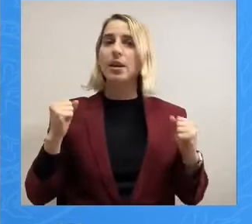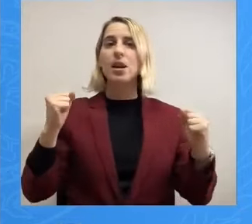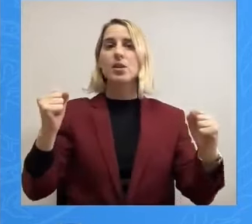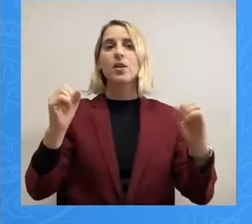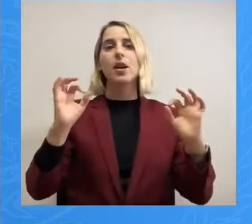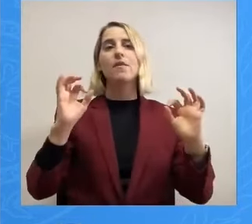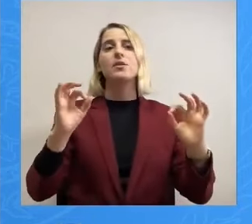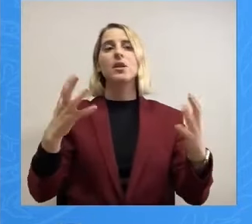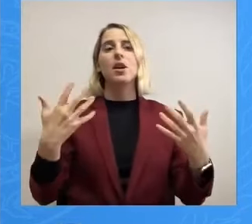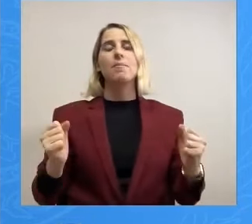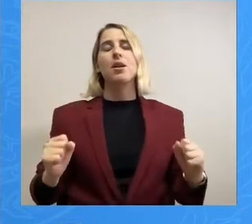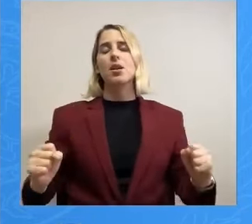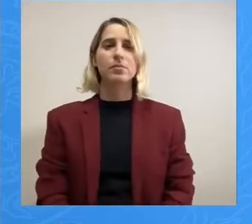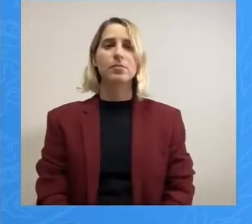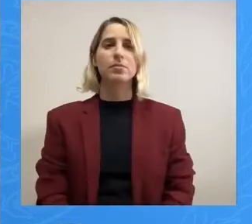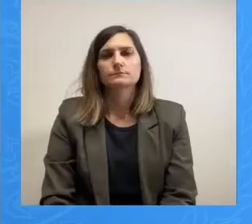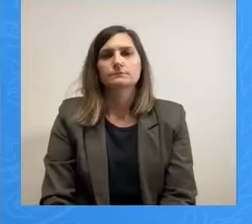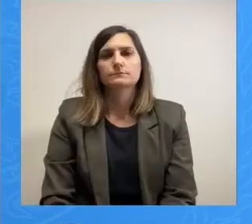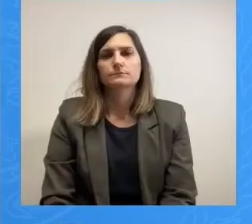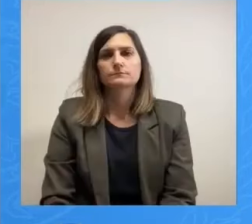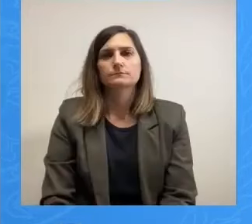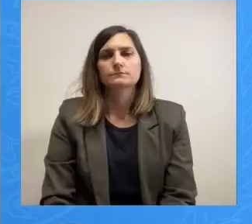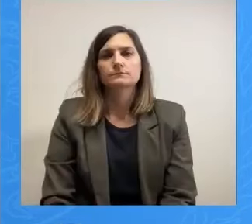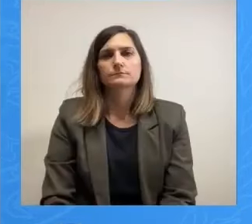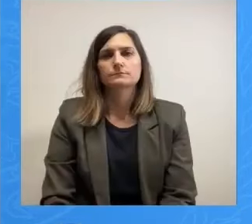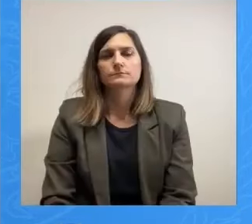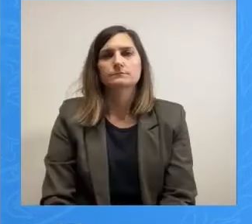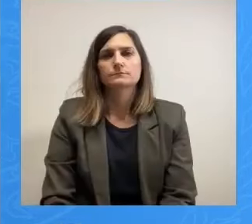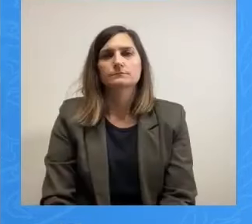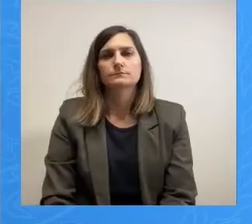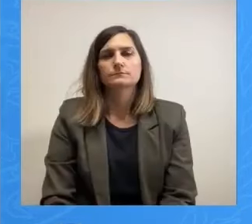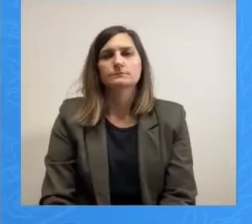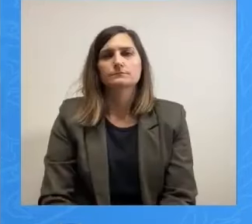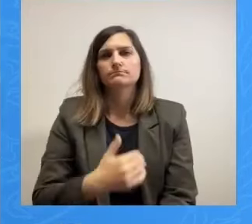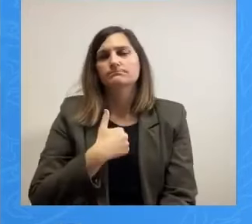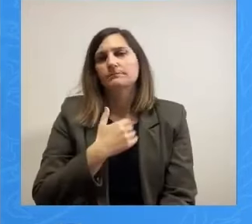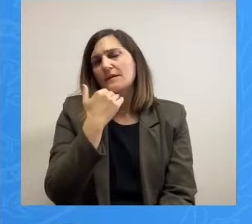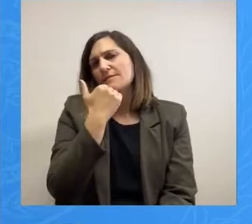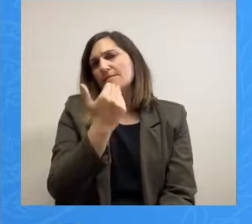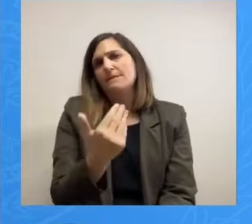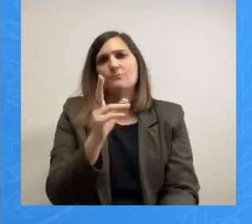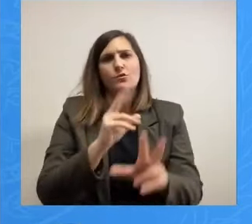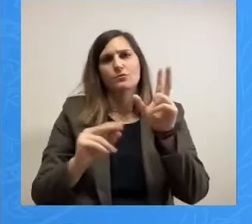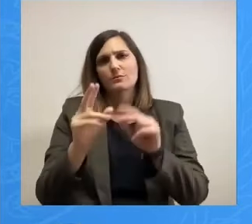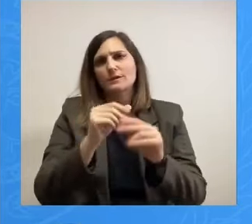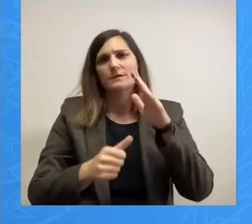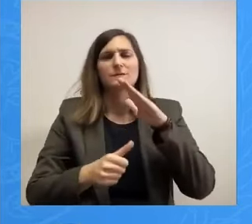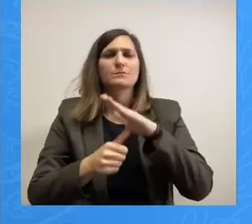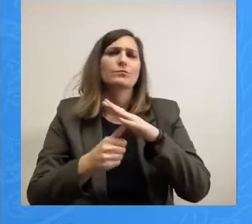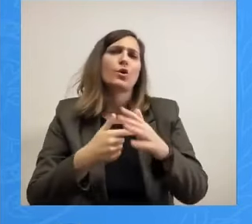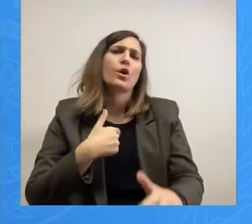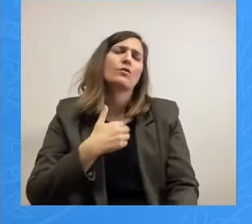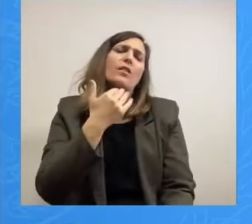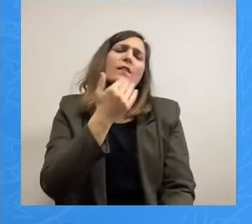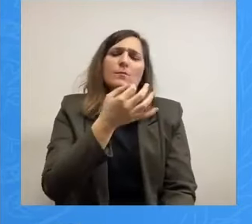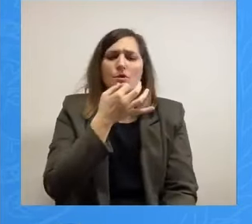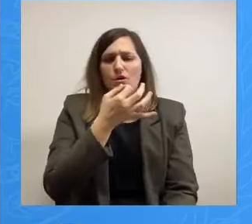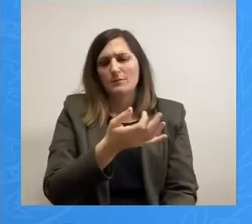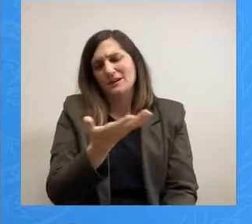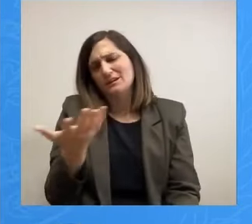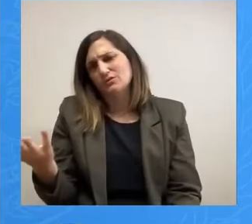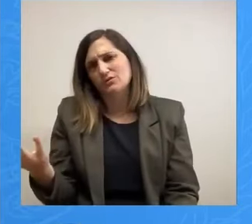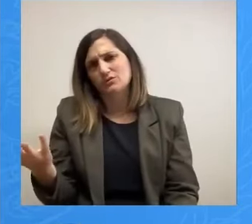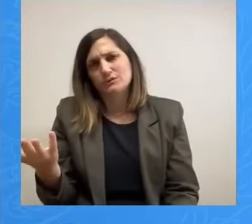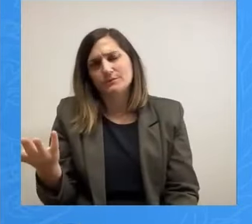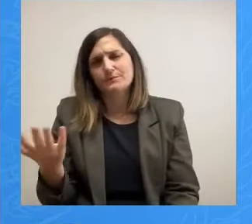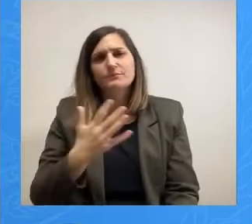υπάρχει ασφάλεια! Έκλεισε τις... Α, δεν μπορούμε, κύριε Πρόεδρε, να συνεχίσουμε. Ελάτε, δεν κύριε, γίνεται. Όχι, δεν θα πω κάτι. Δεν πρέπει